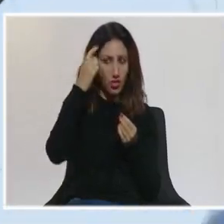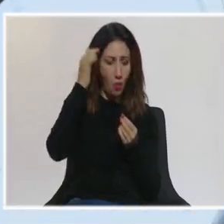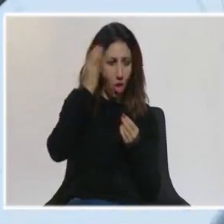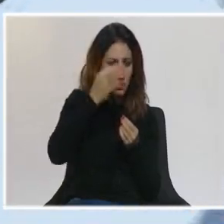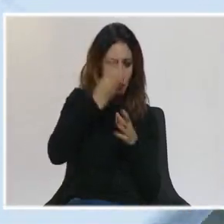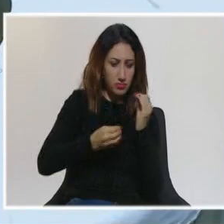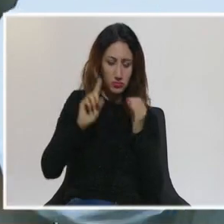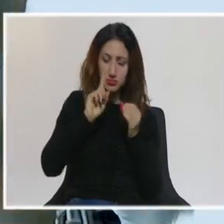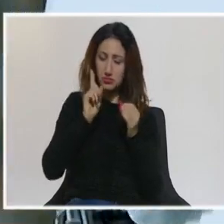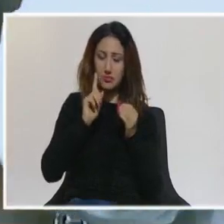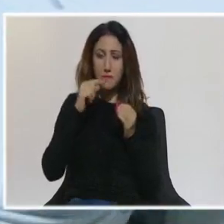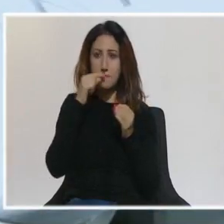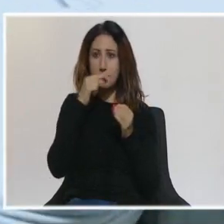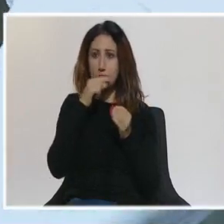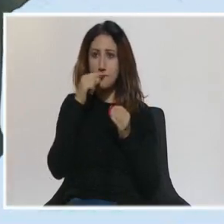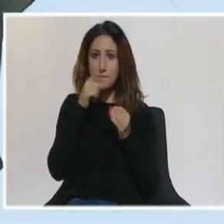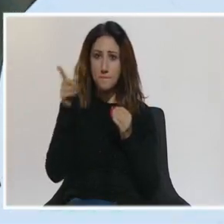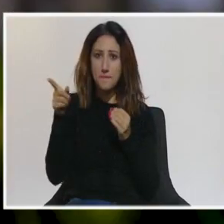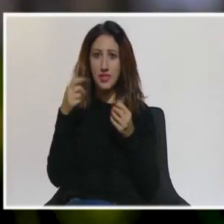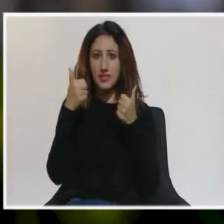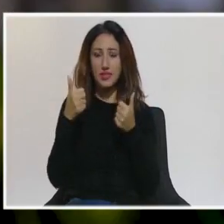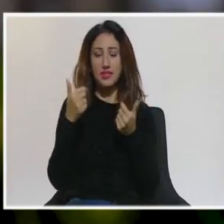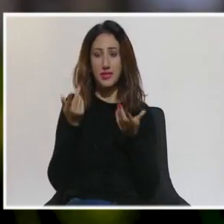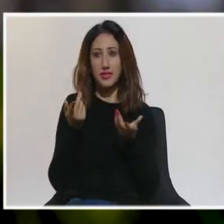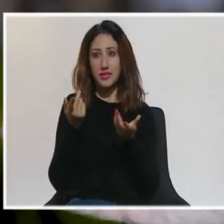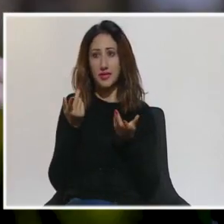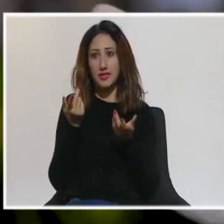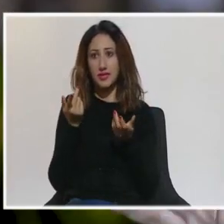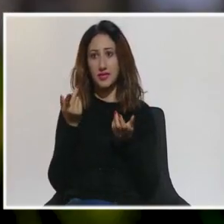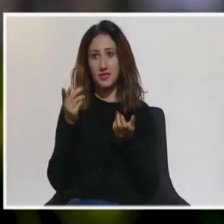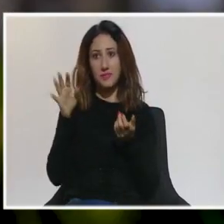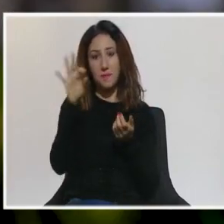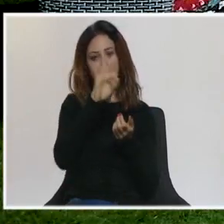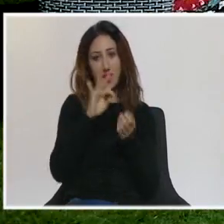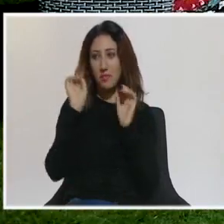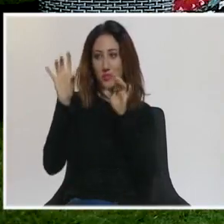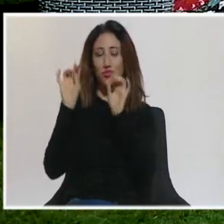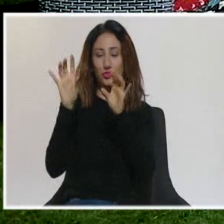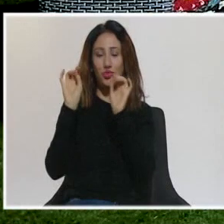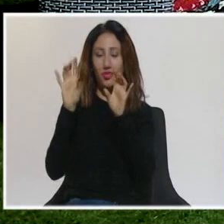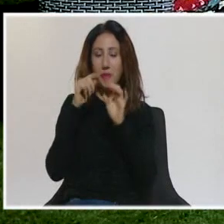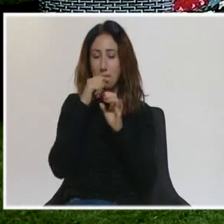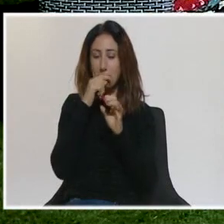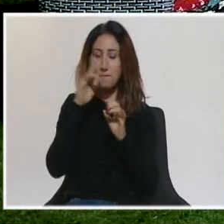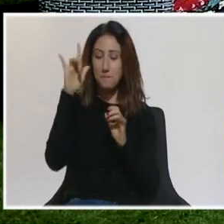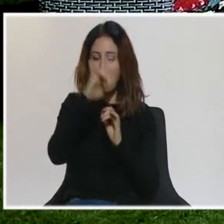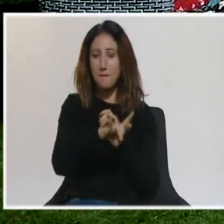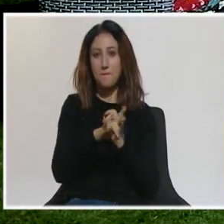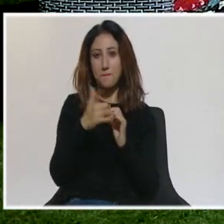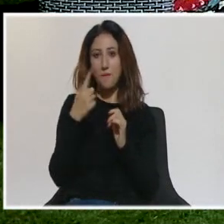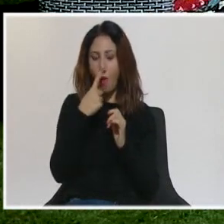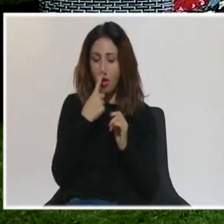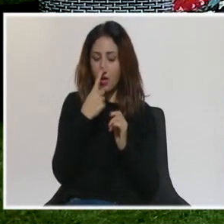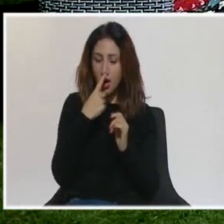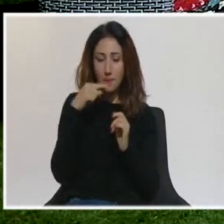ده جايين برزقهم واسع. بس بصراحه ما شاء الله عليك يا حبيبي، يعني حبهم ليك وبرهم